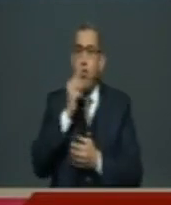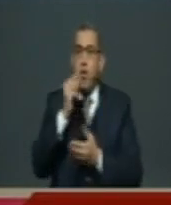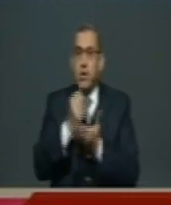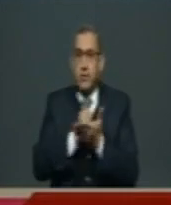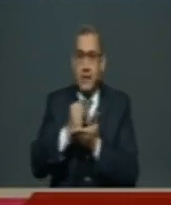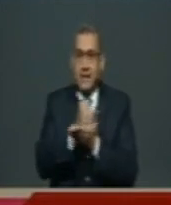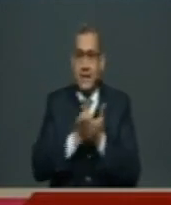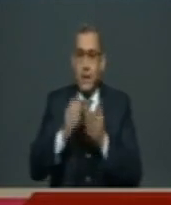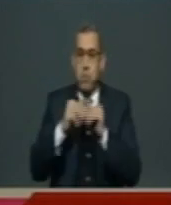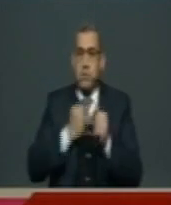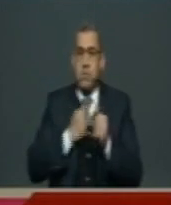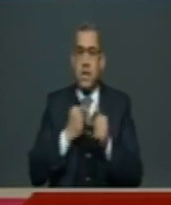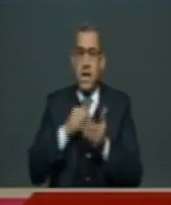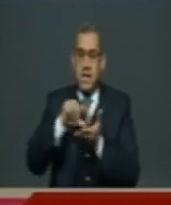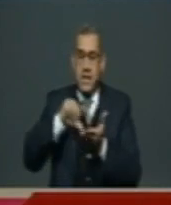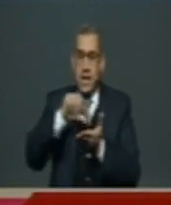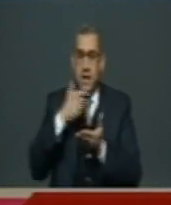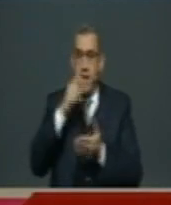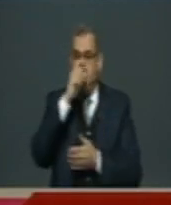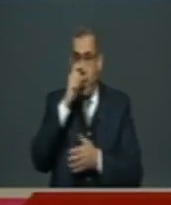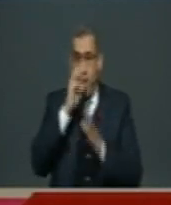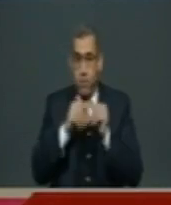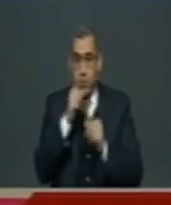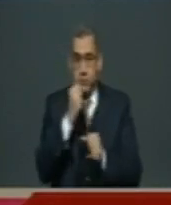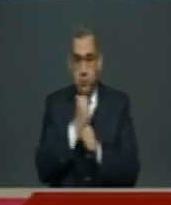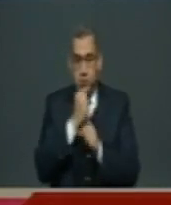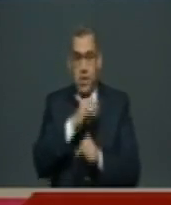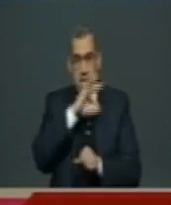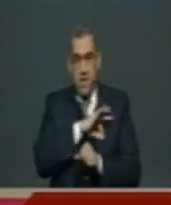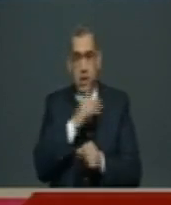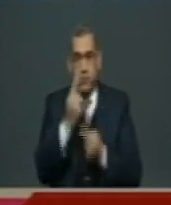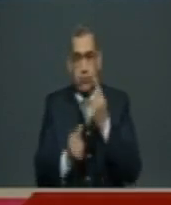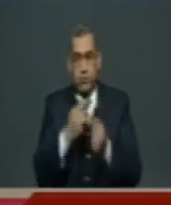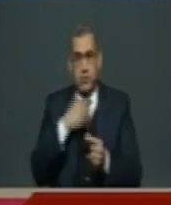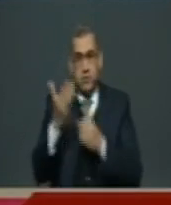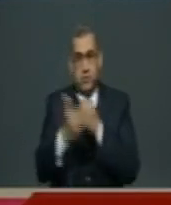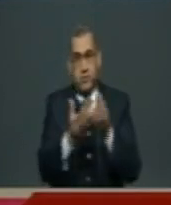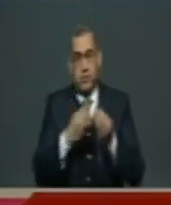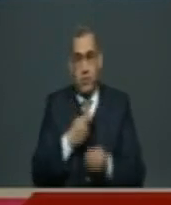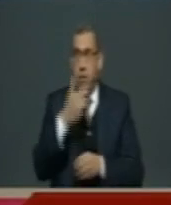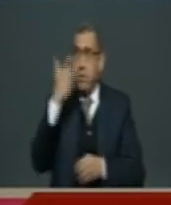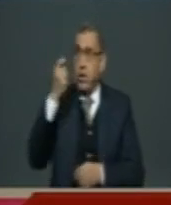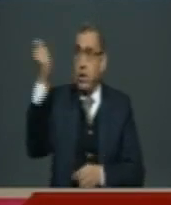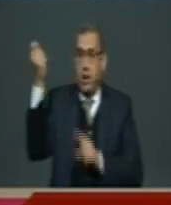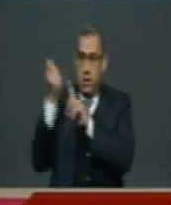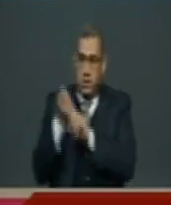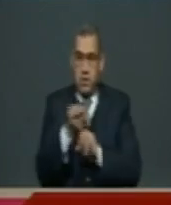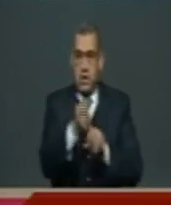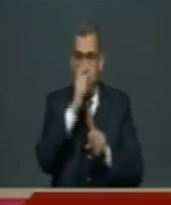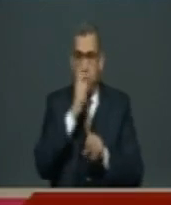المحلي، وعشان الفلاح المصري يستفيد من ده بدل ما احنا نشتري من بره.